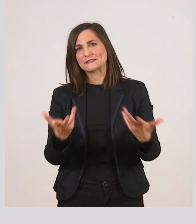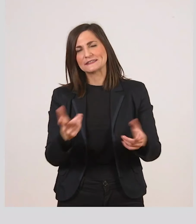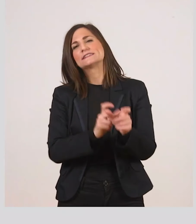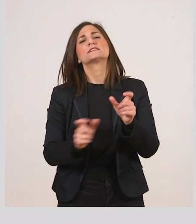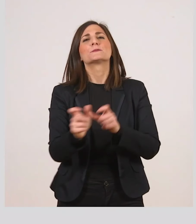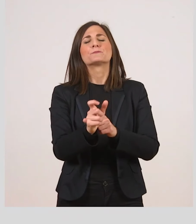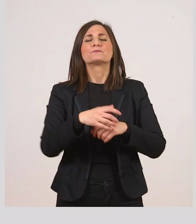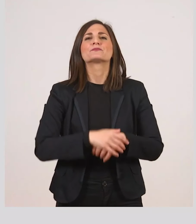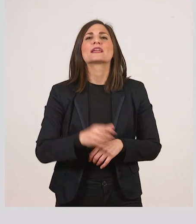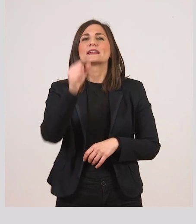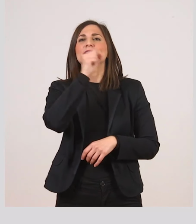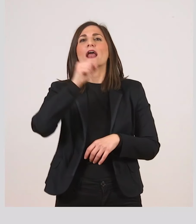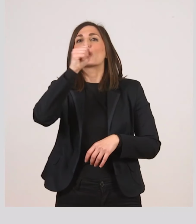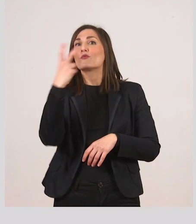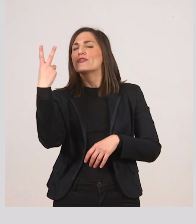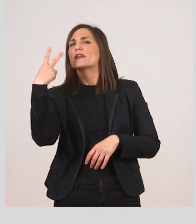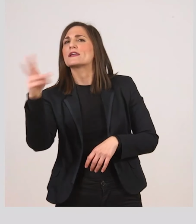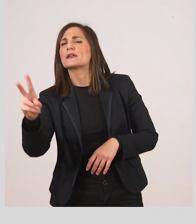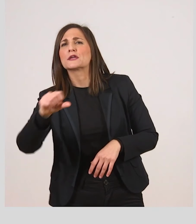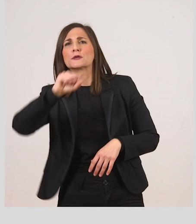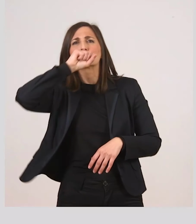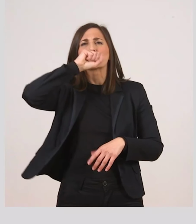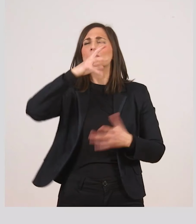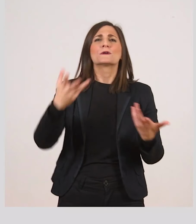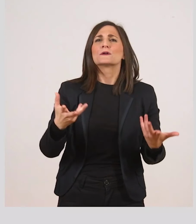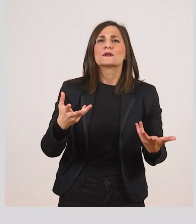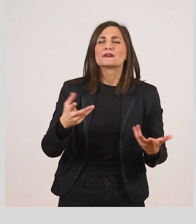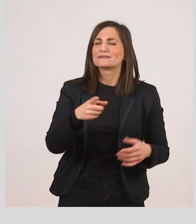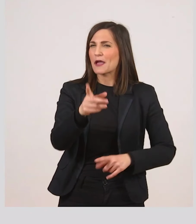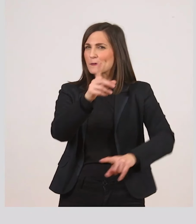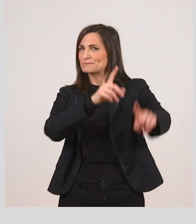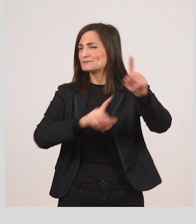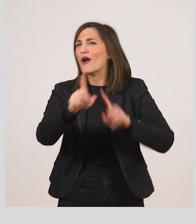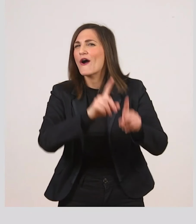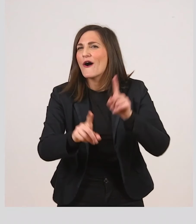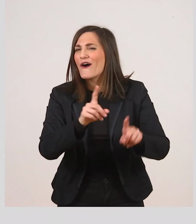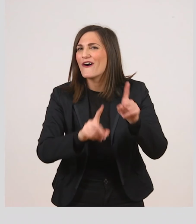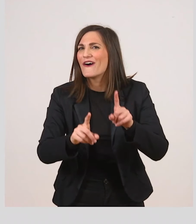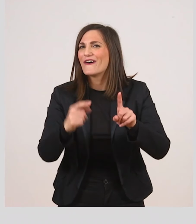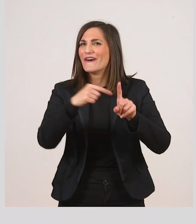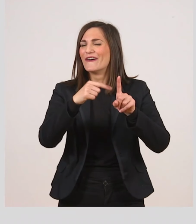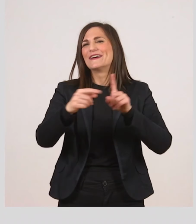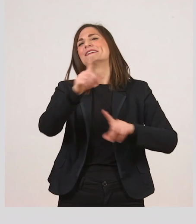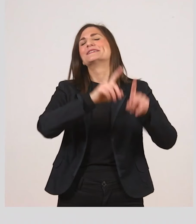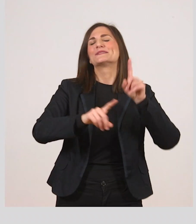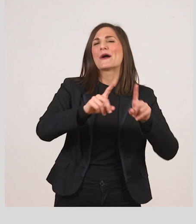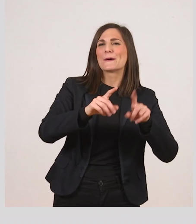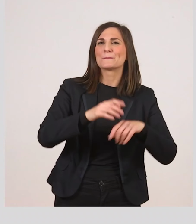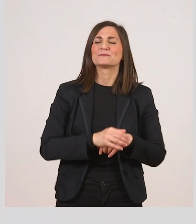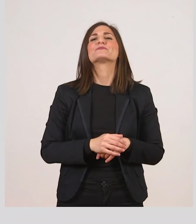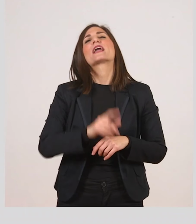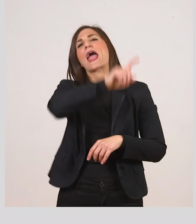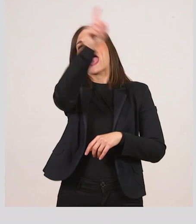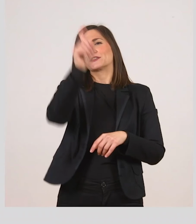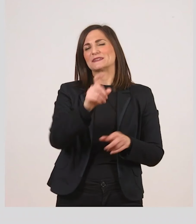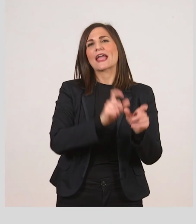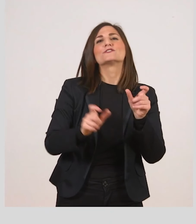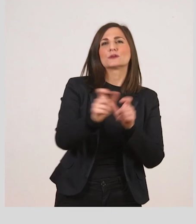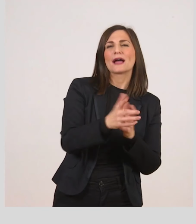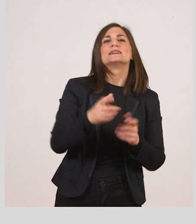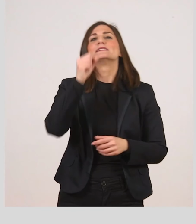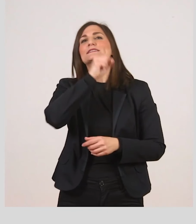το αγαπημένο σου τραγούδι? Ούψ, το μαρτύρησα. Το βρήκατε όμως, είμαι σίγουρη. Ποιο είναι το αγαπημένο σου τραγούδι? Ερωτηματική και